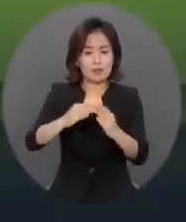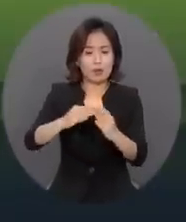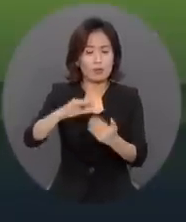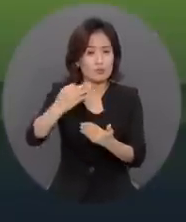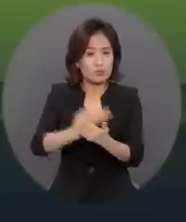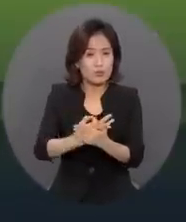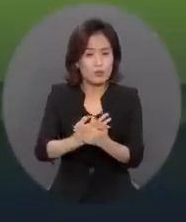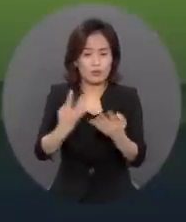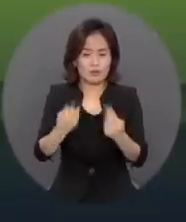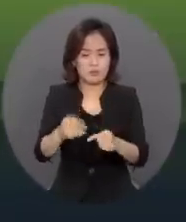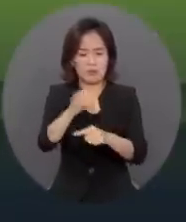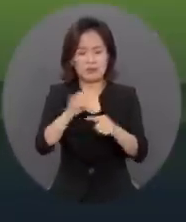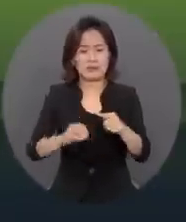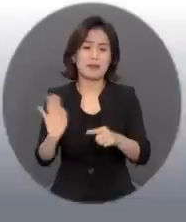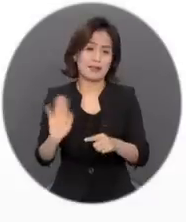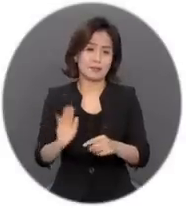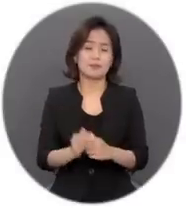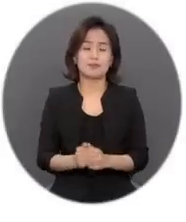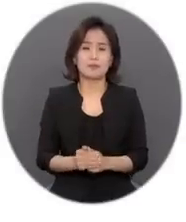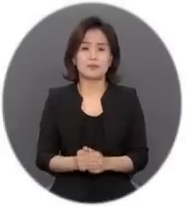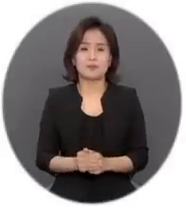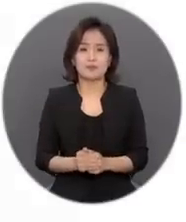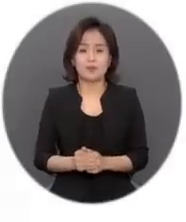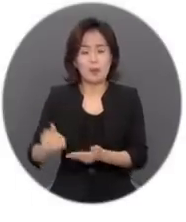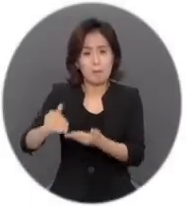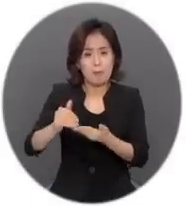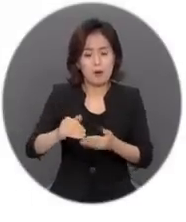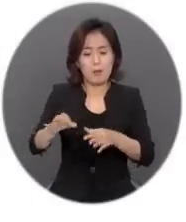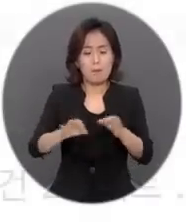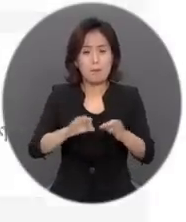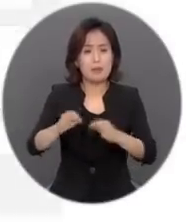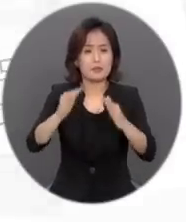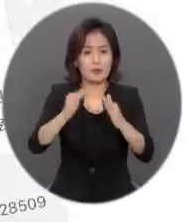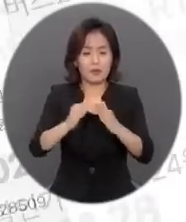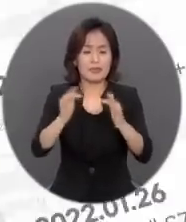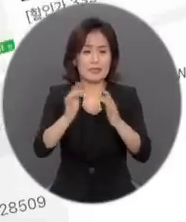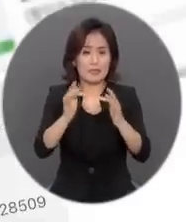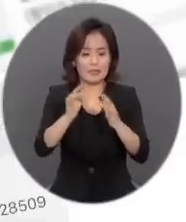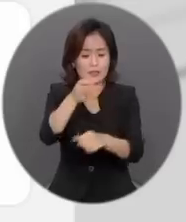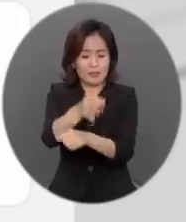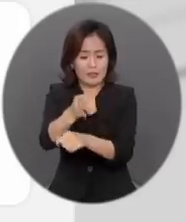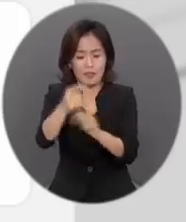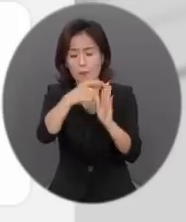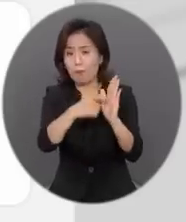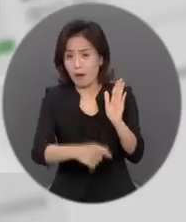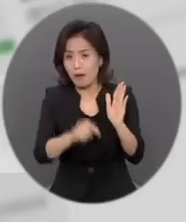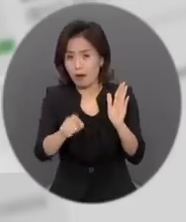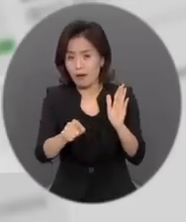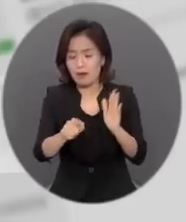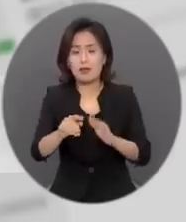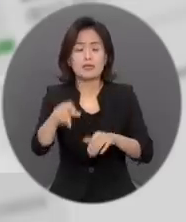큰 비중을 차지하거나 그렇지 않아요. MBC에 제보된 매점의 인터넷 쇼핑몰 구입 내역입니다. 사무실